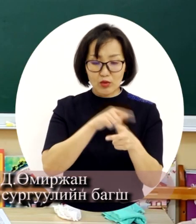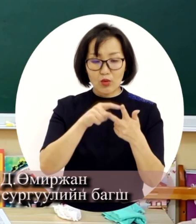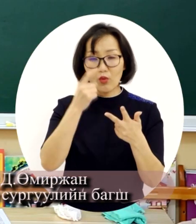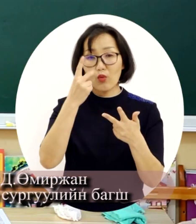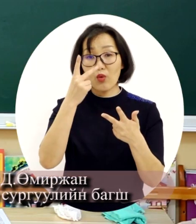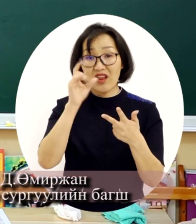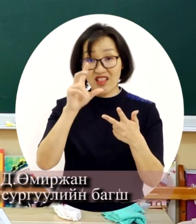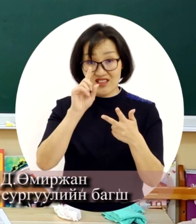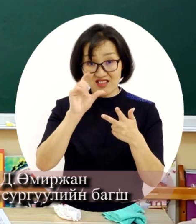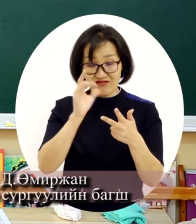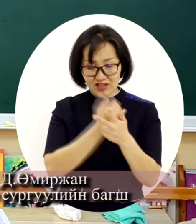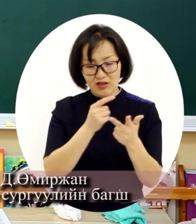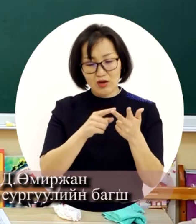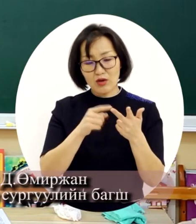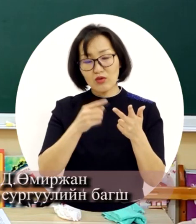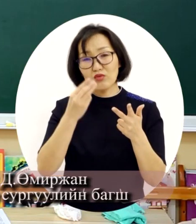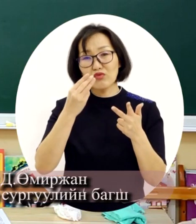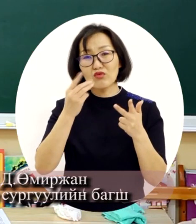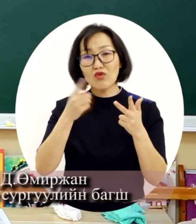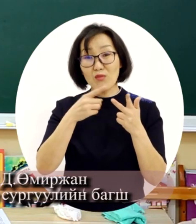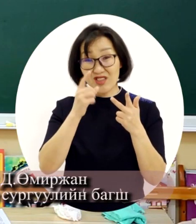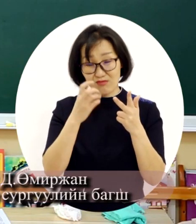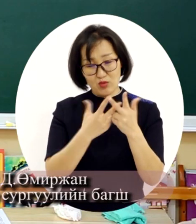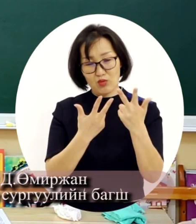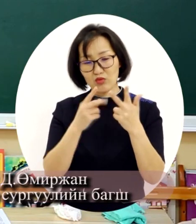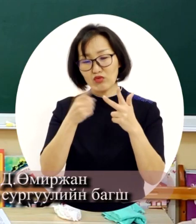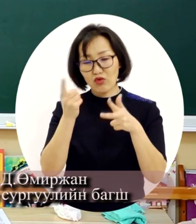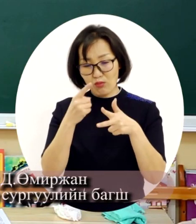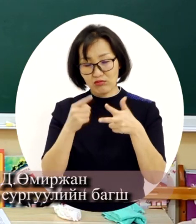қола дәуірі үште, төмір дәуірі деп үшке бөледі.